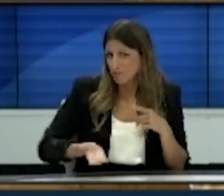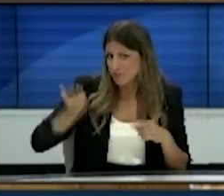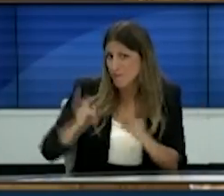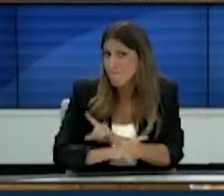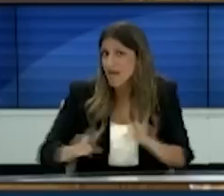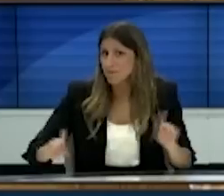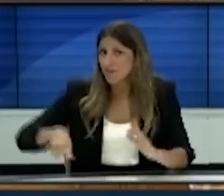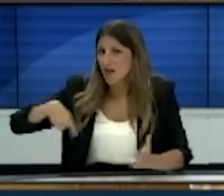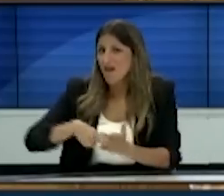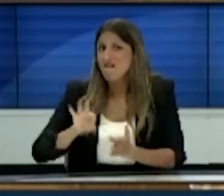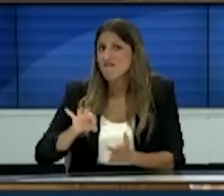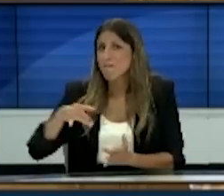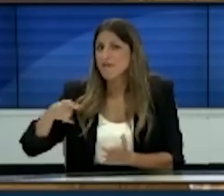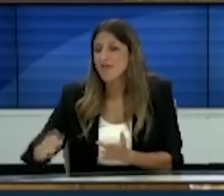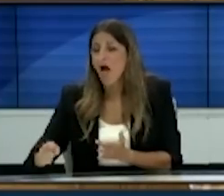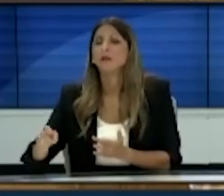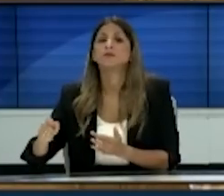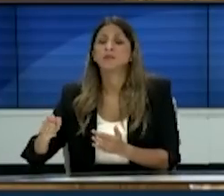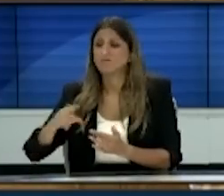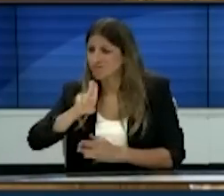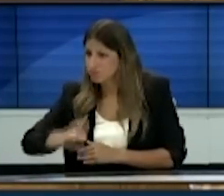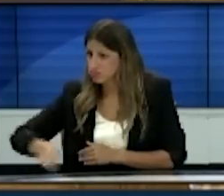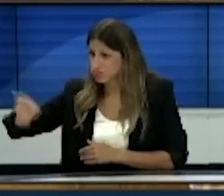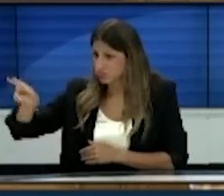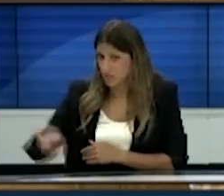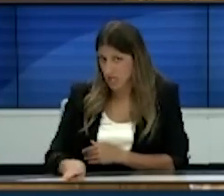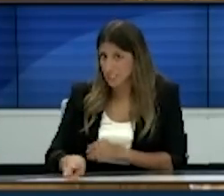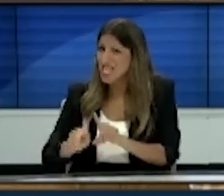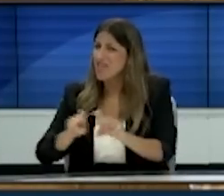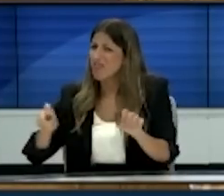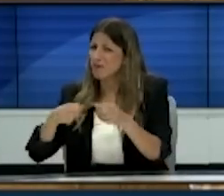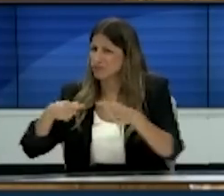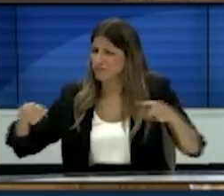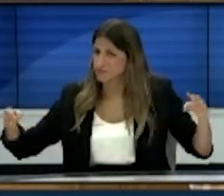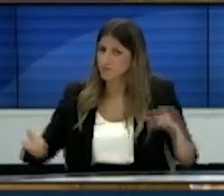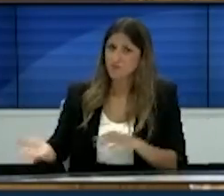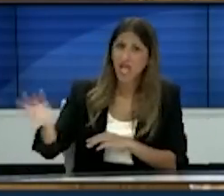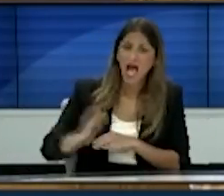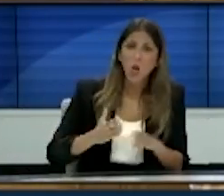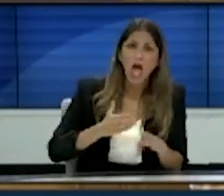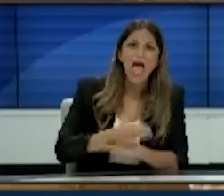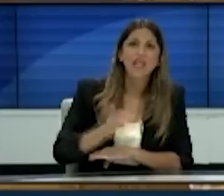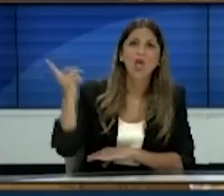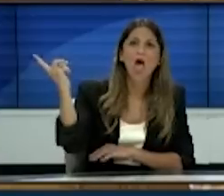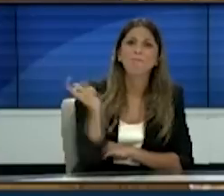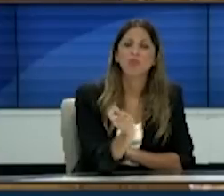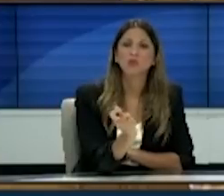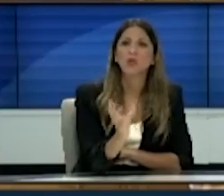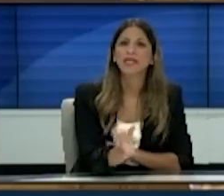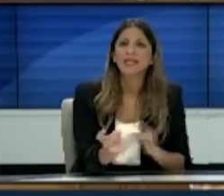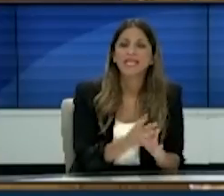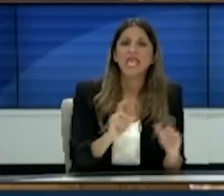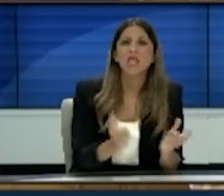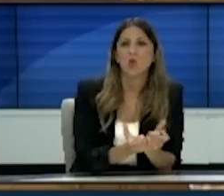το ΦΠΑ στα βασικά είδη πλατιάς λαϊκής κατανάλωσης, αν δεν δώσεις επιδότηση ενοικίου για λαϊκά νοικοκυριά, για